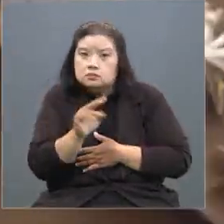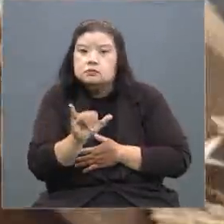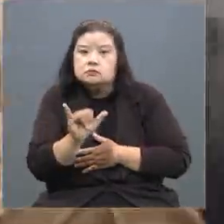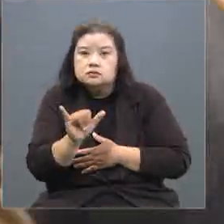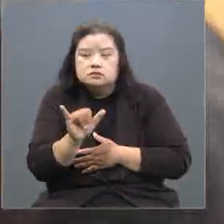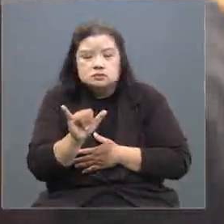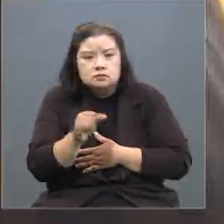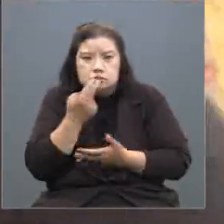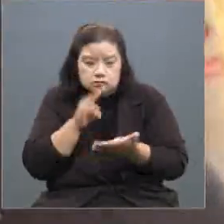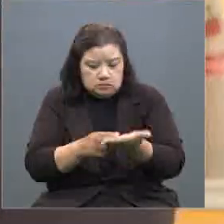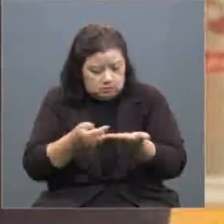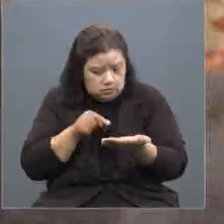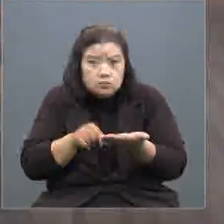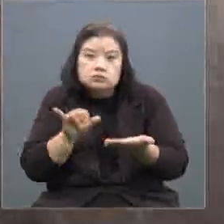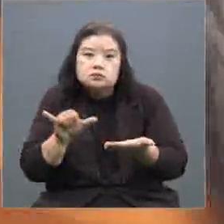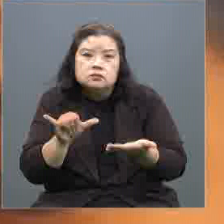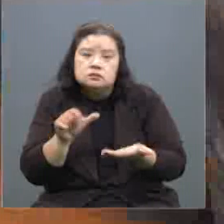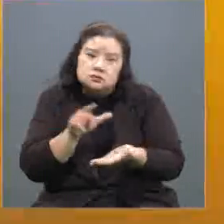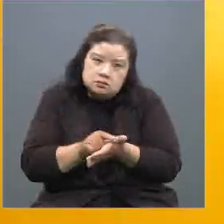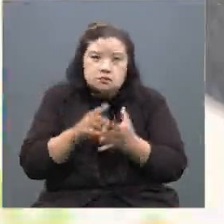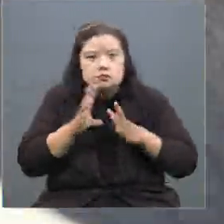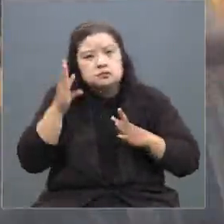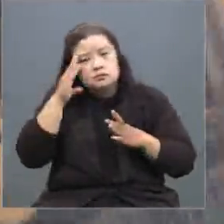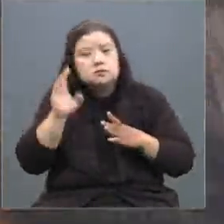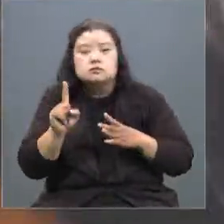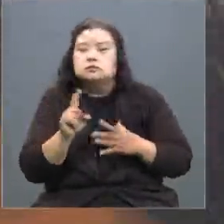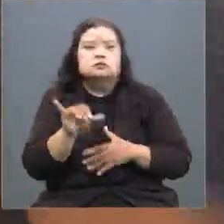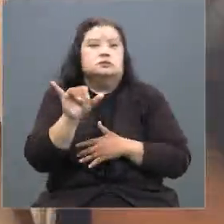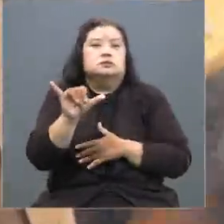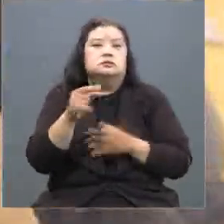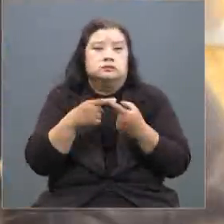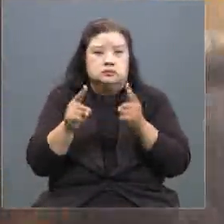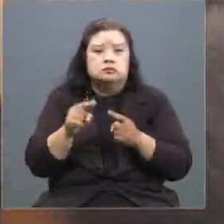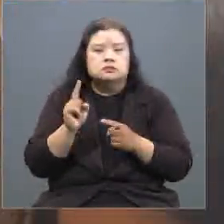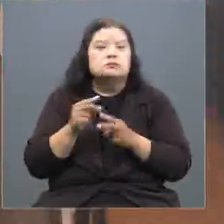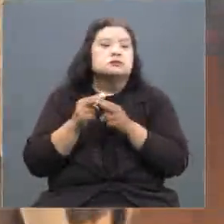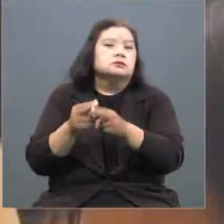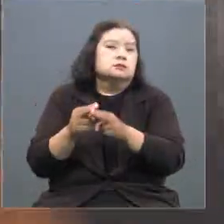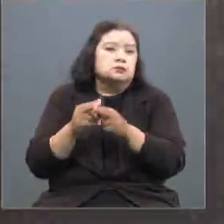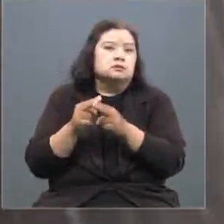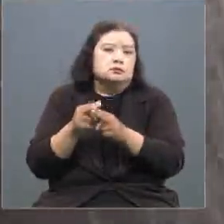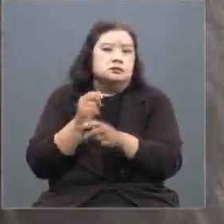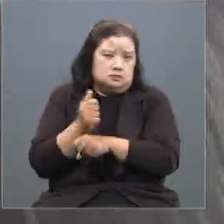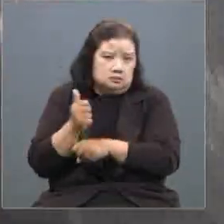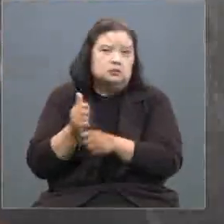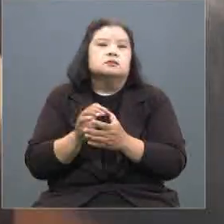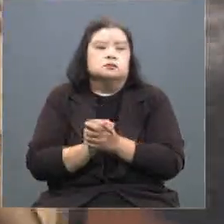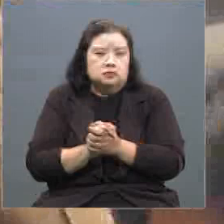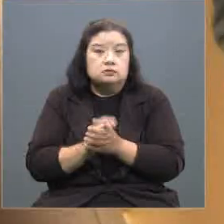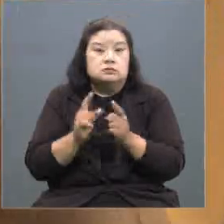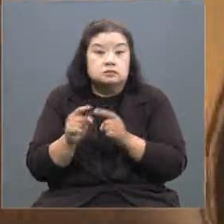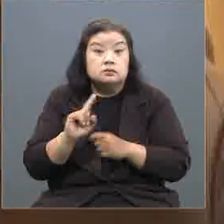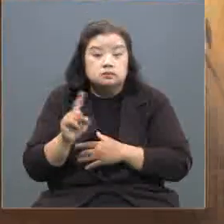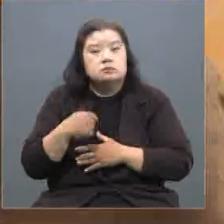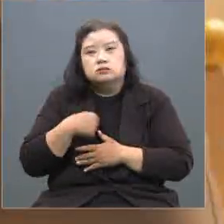การลาราชการหรือว่าลาอะไรแต่ว่าจะลาแบบไหนเนี่ยก็คงการเป็นการใช้สิทธิส่วนบุคคลแต่ทั้งหมดเนี่ยท่านนายกบอก